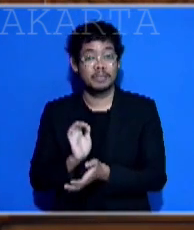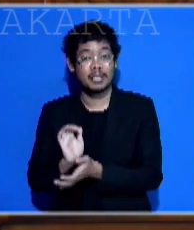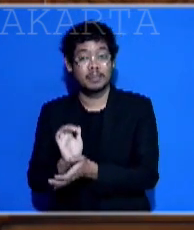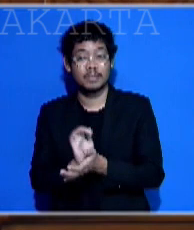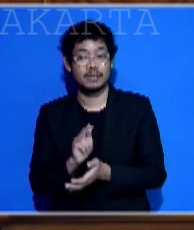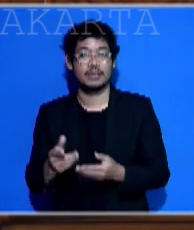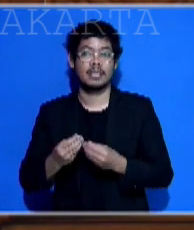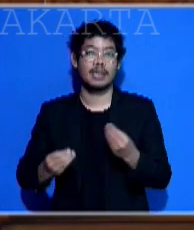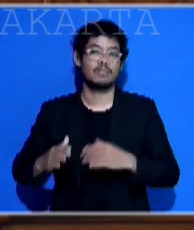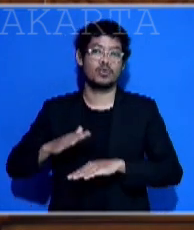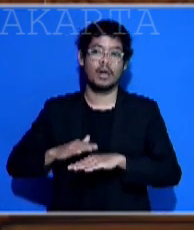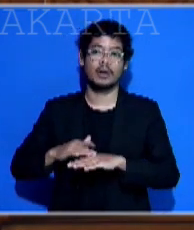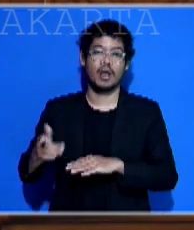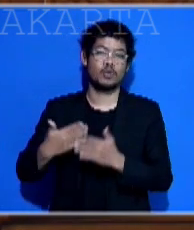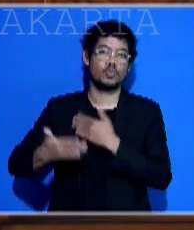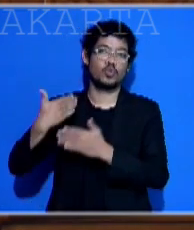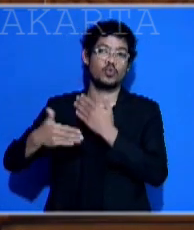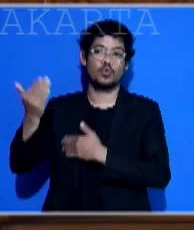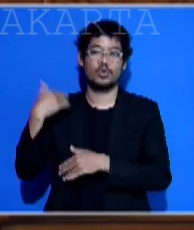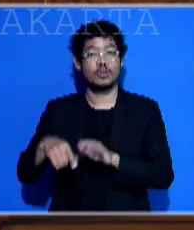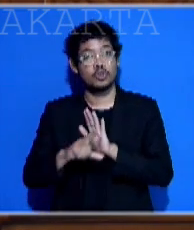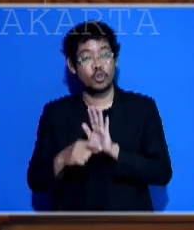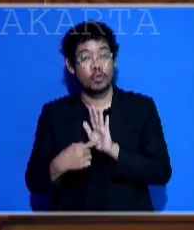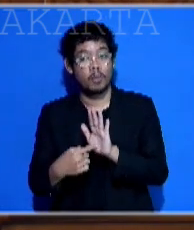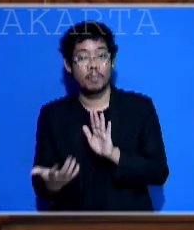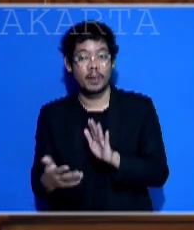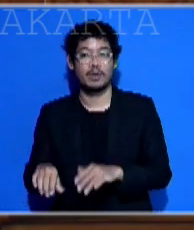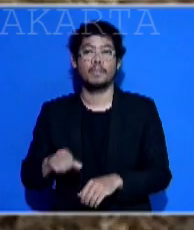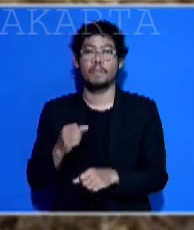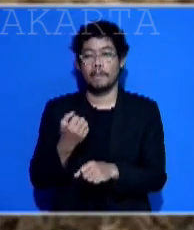kawuri salah setunggalipun inggih menika watu wayang.